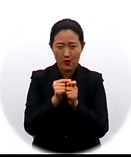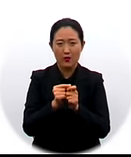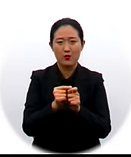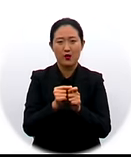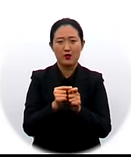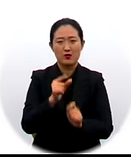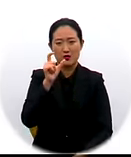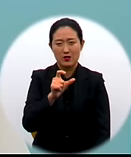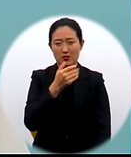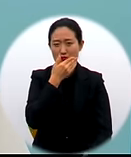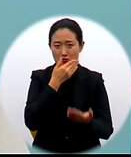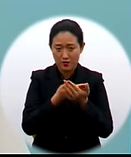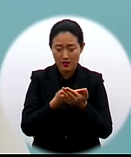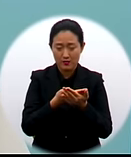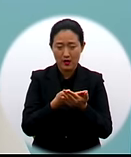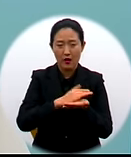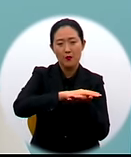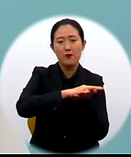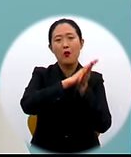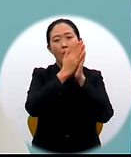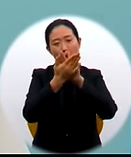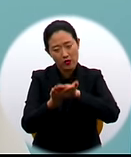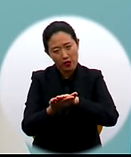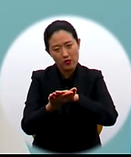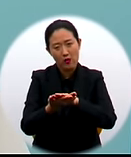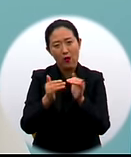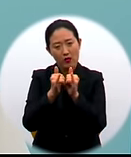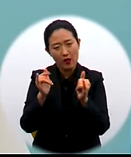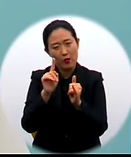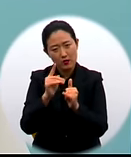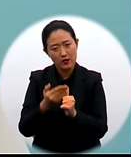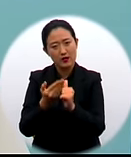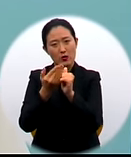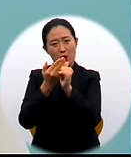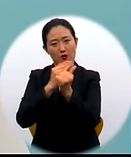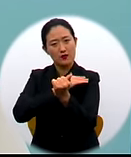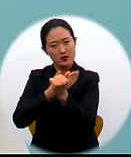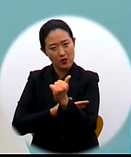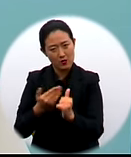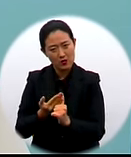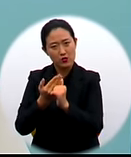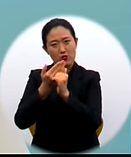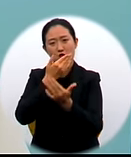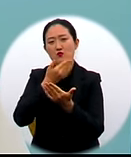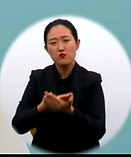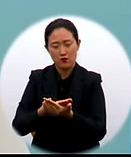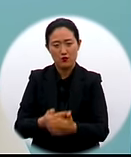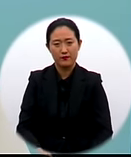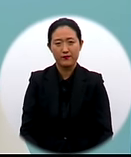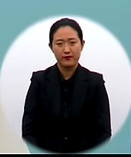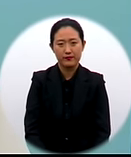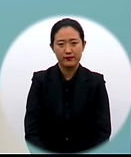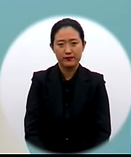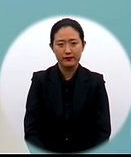어떻게 성장시킬 것인가를 기획해내는 기획 역량이 굉장히 중요해지기 시작해요. 그 기업의 팀은 달라지지 않았지만